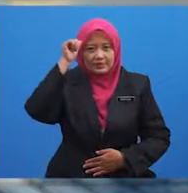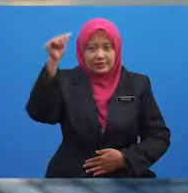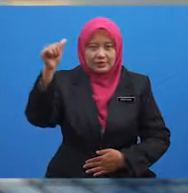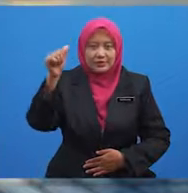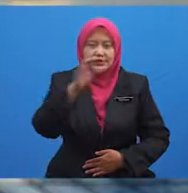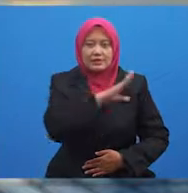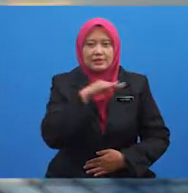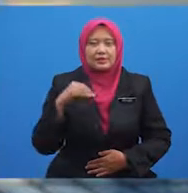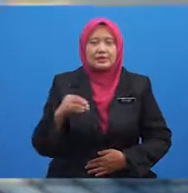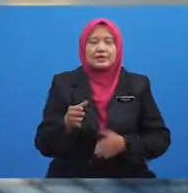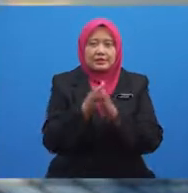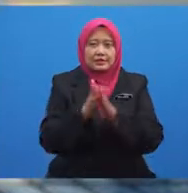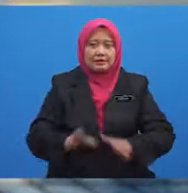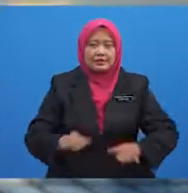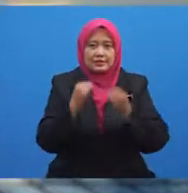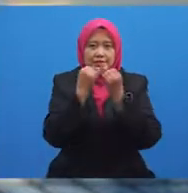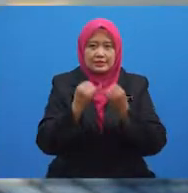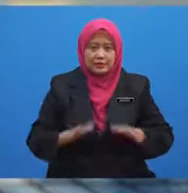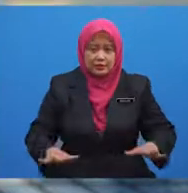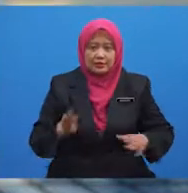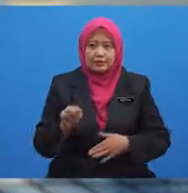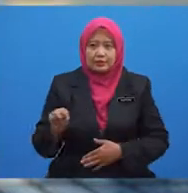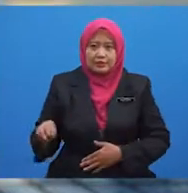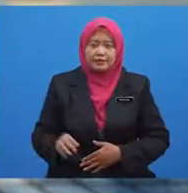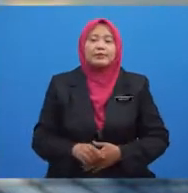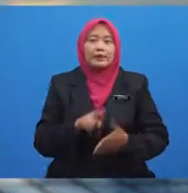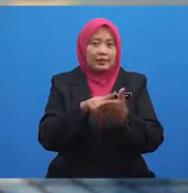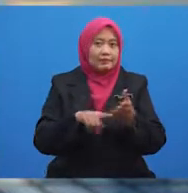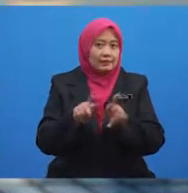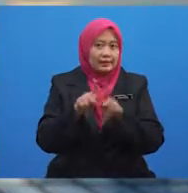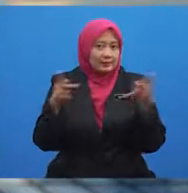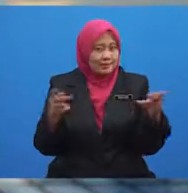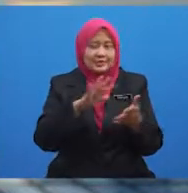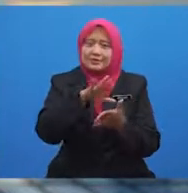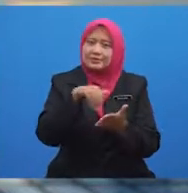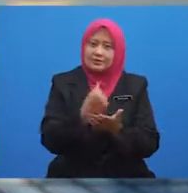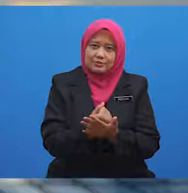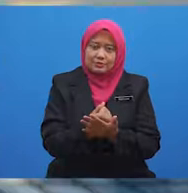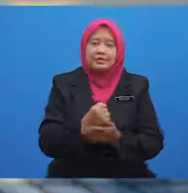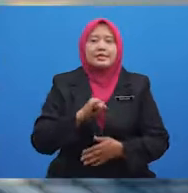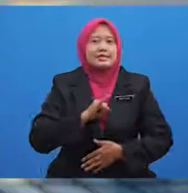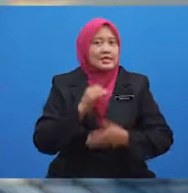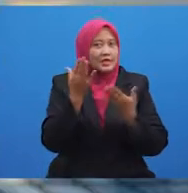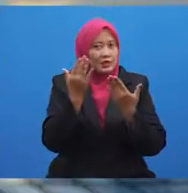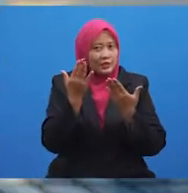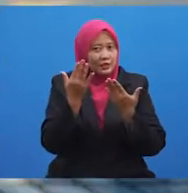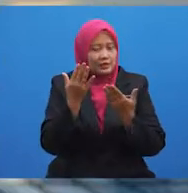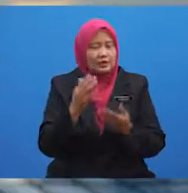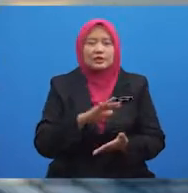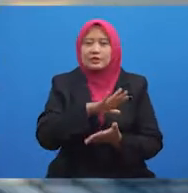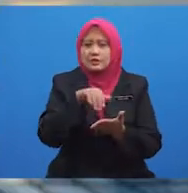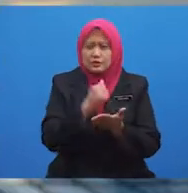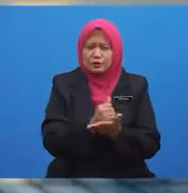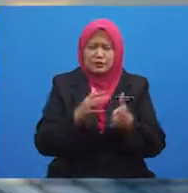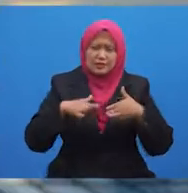Assalamualaikum dan selamat sejahtera murid-murid. Apa khabar semua? Cikgu doakan murid-murid berada dalam